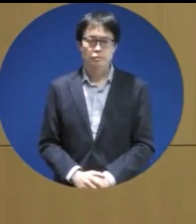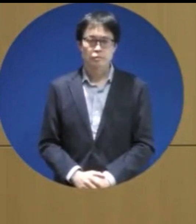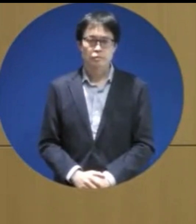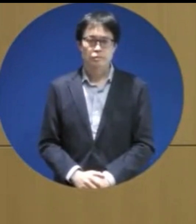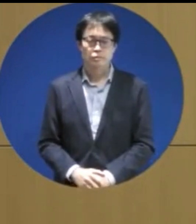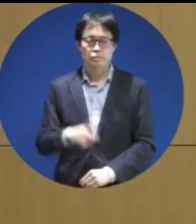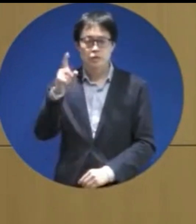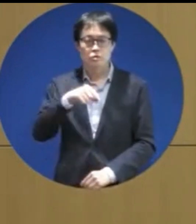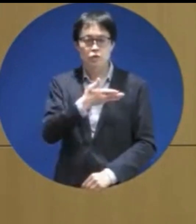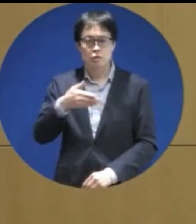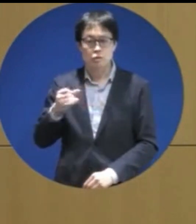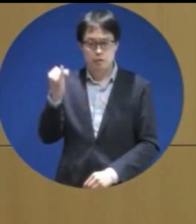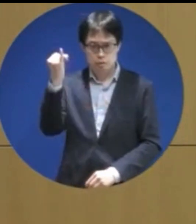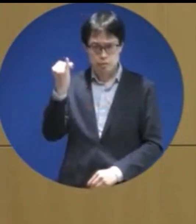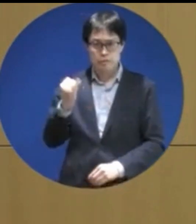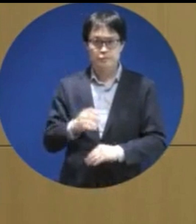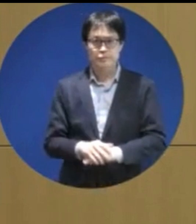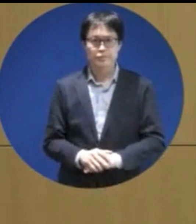5番、桑水流紀子議員。